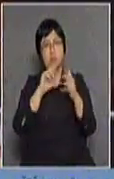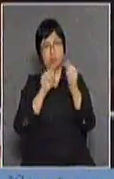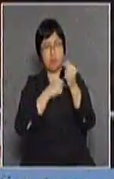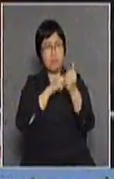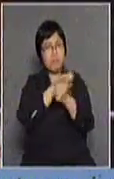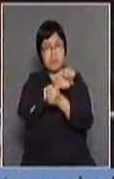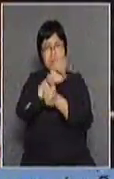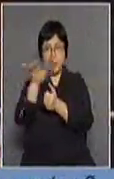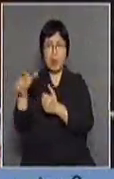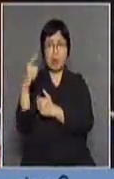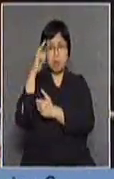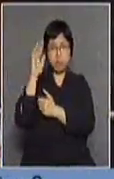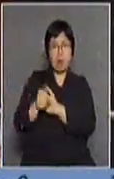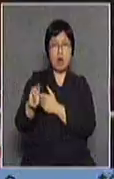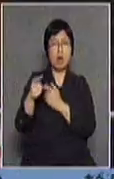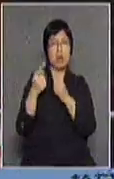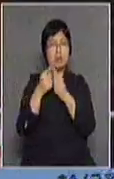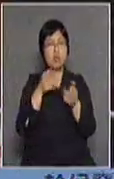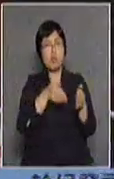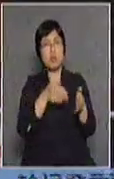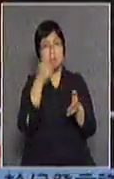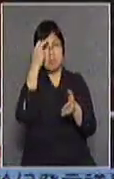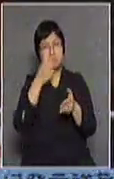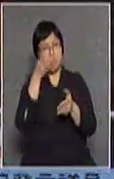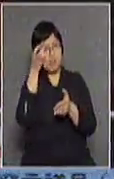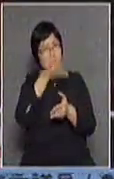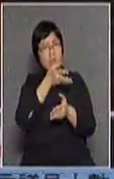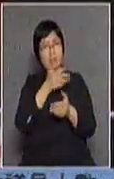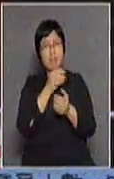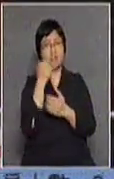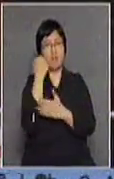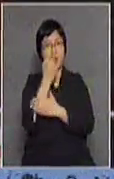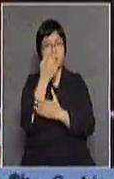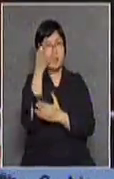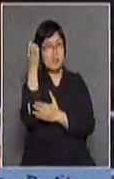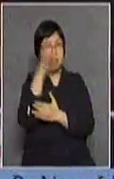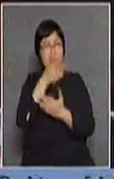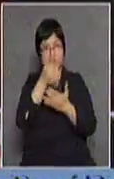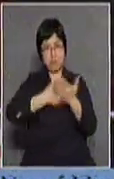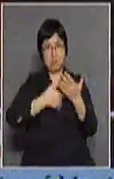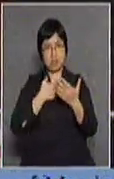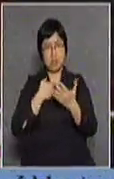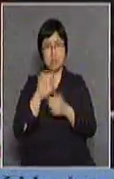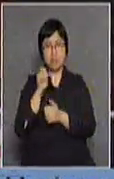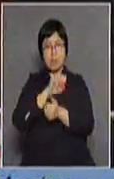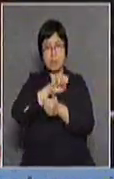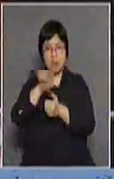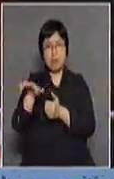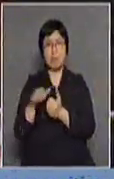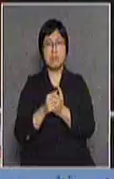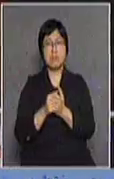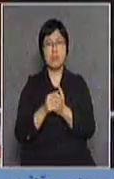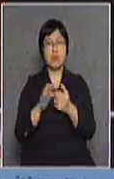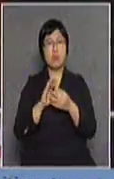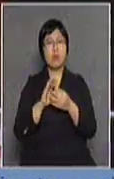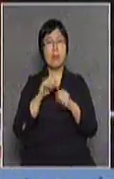作，了解公眾對性傾向反歧視條例立法的意見，是要求進行諮詢。聯合國秘